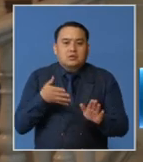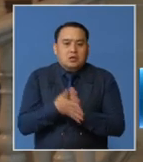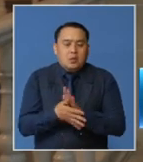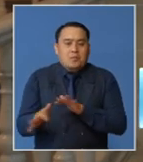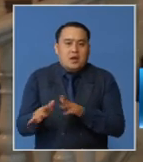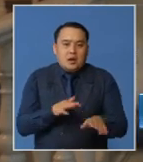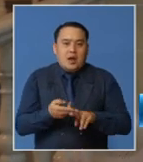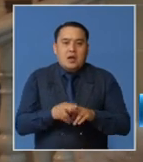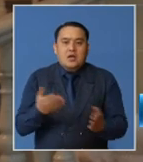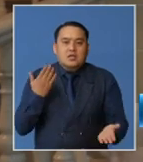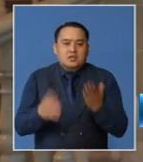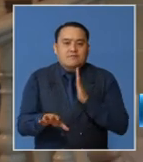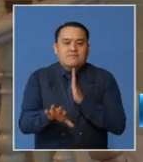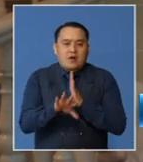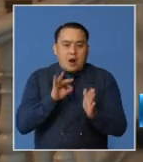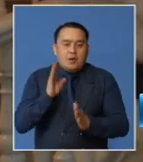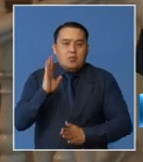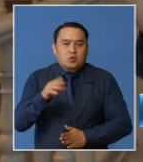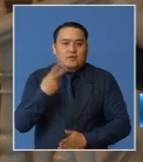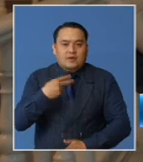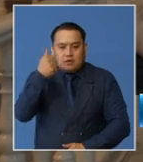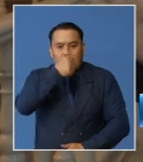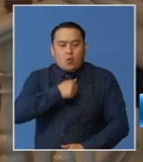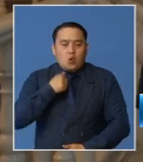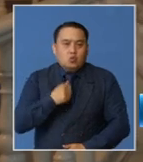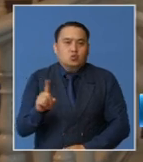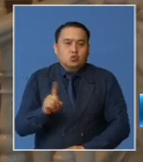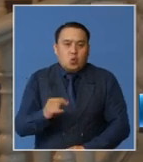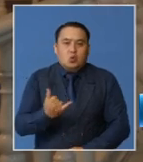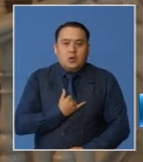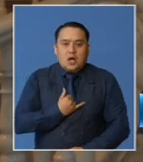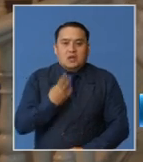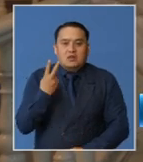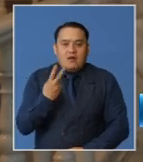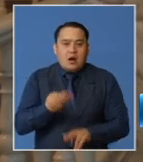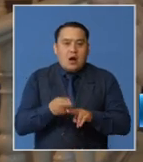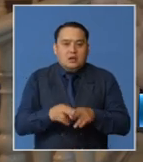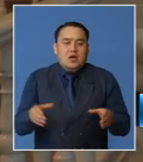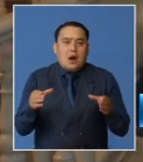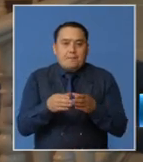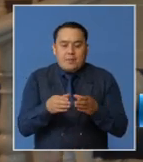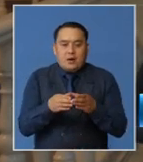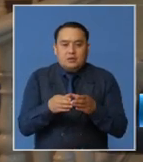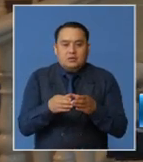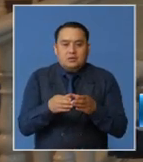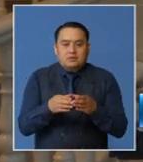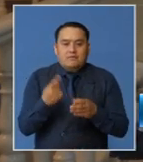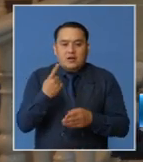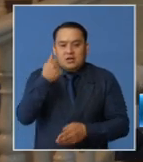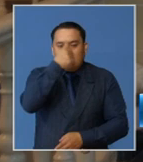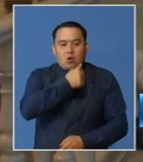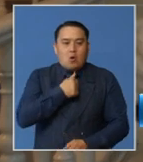мероприятие. И если выборы будут в 2020 году, то у нас получается, что две кампании, они совпадают в один